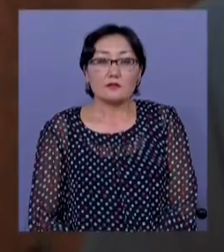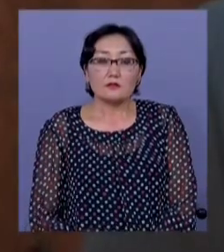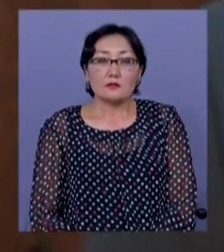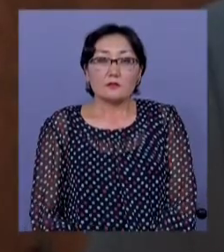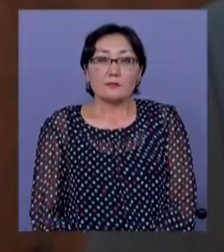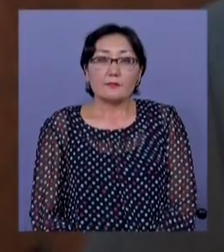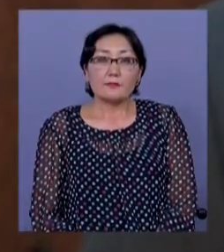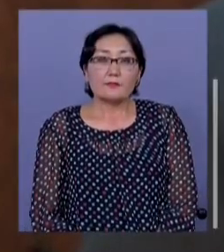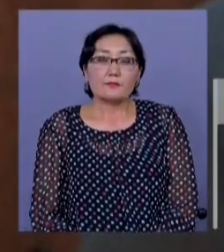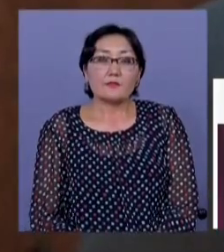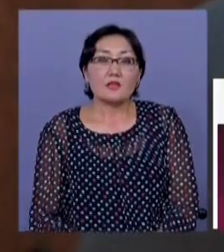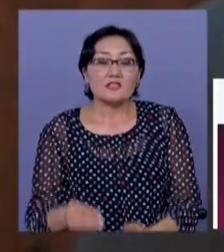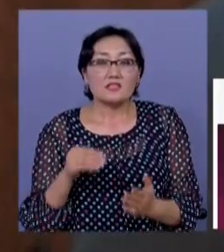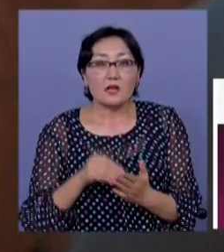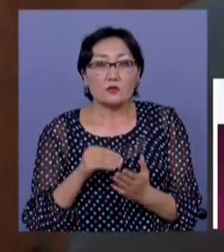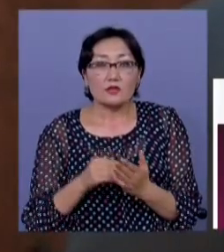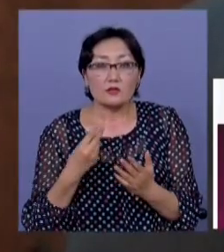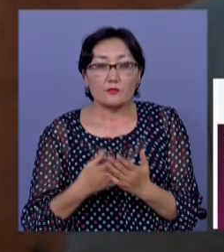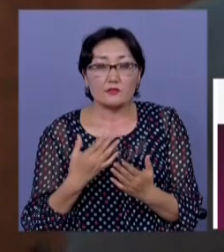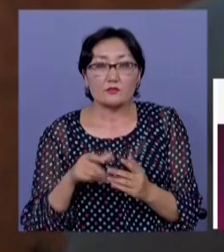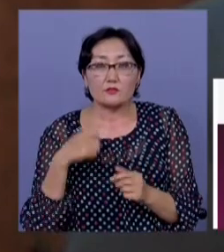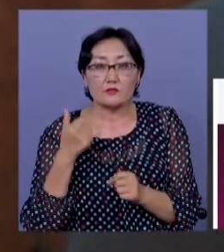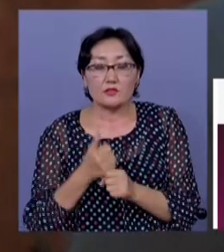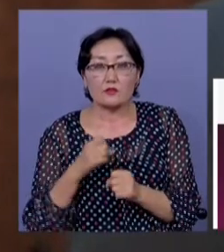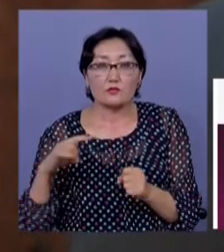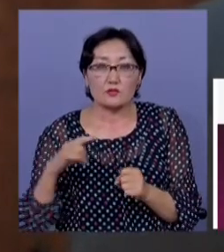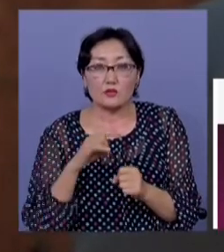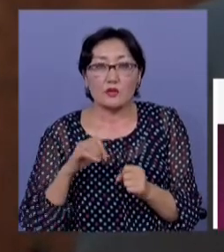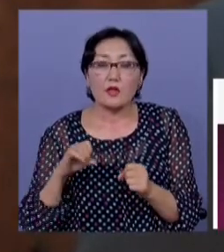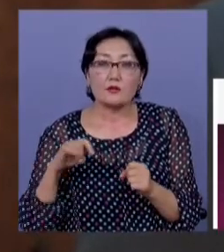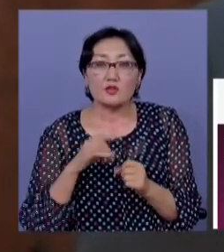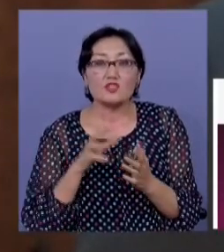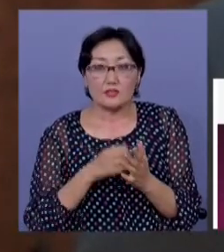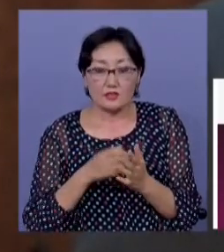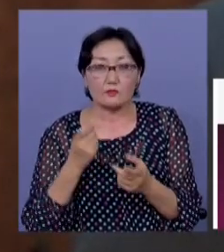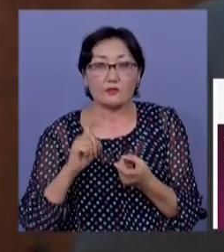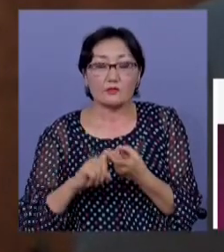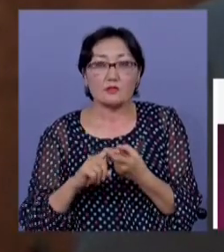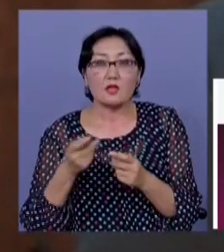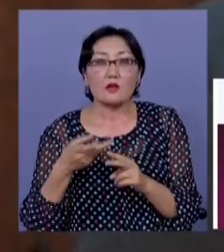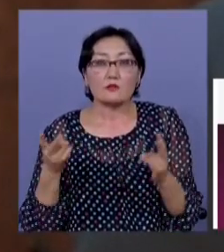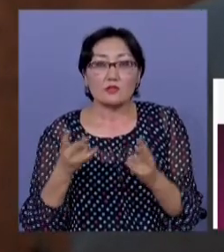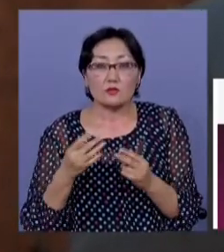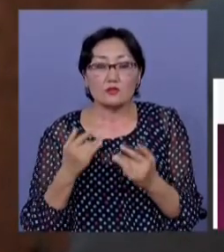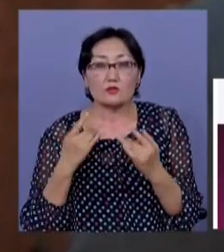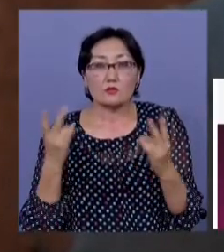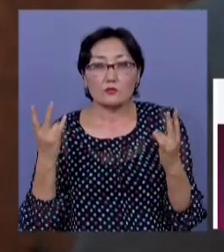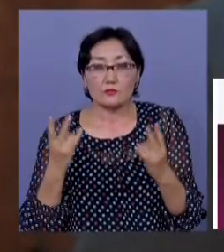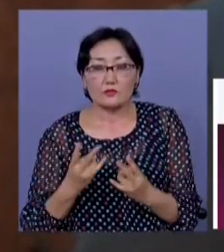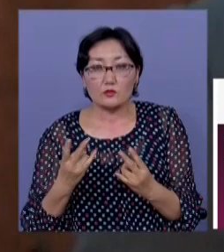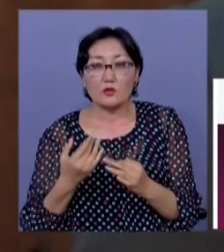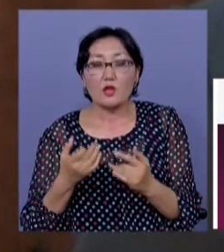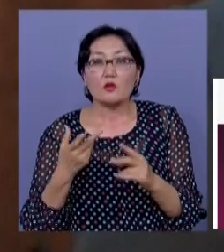Контроль за безопасный. Тарифтердің қымбаттауын ең алдымен әуе кемелерінің жеткіліксіздігімен байланыстырамыз. Демек, қажетті сұранысты